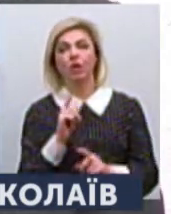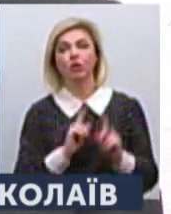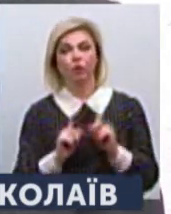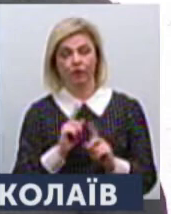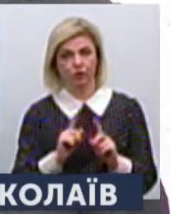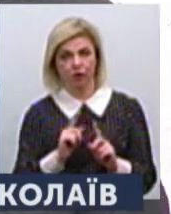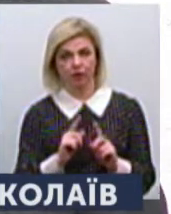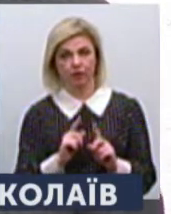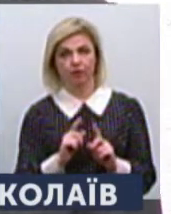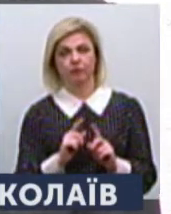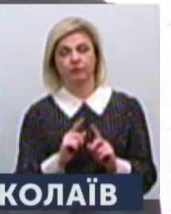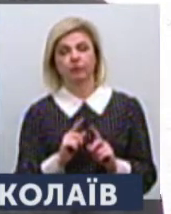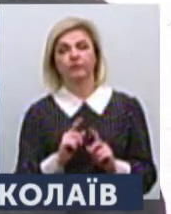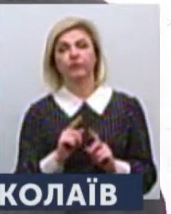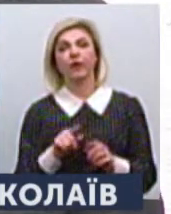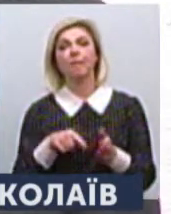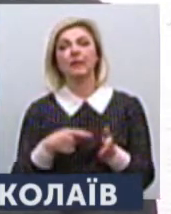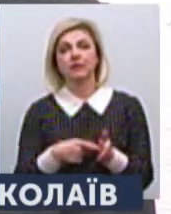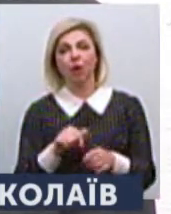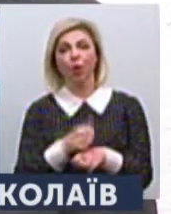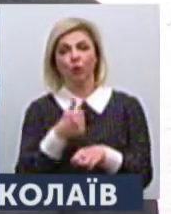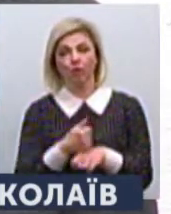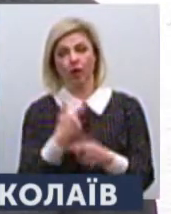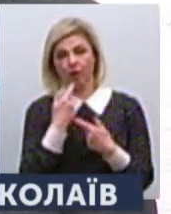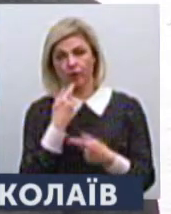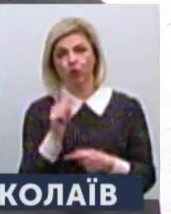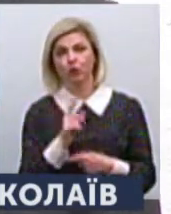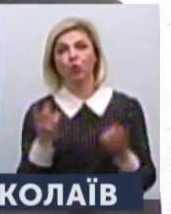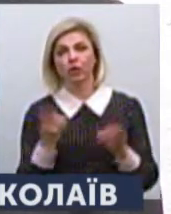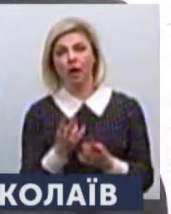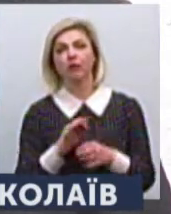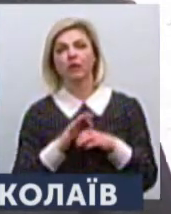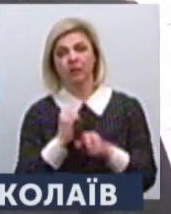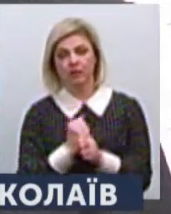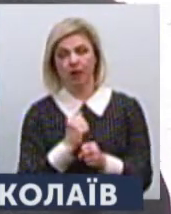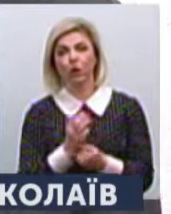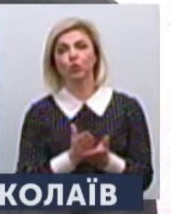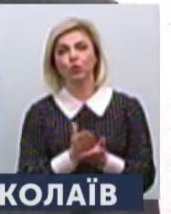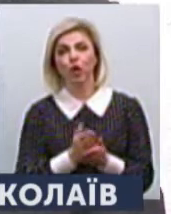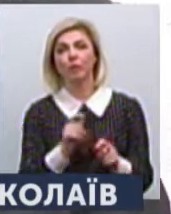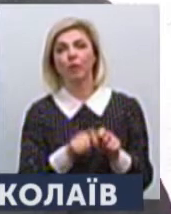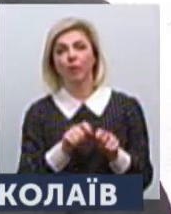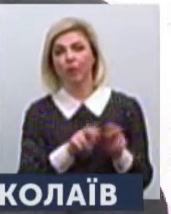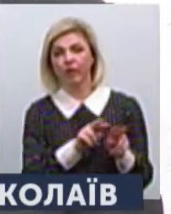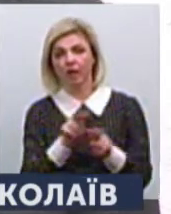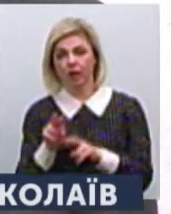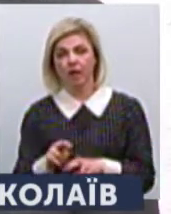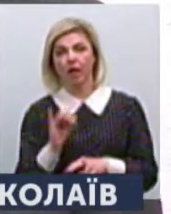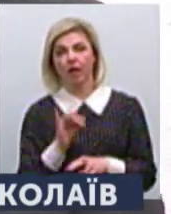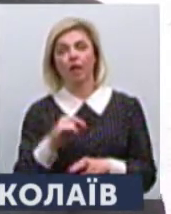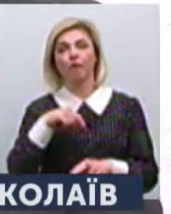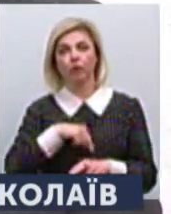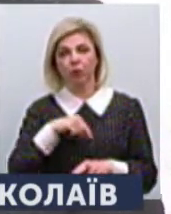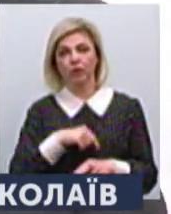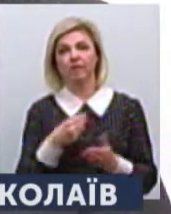Так, сьогодні на апаратній нараді міський голова озвучив, що необхідно провести службове розслідування. Доручився директору департаменту внутрішнього